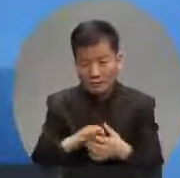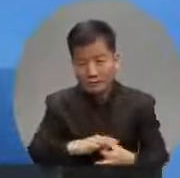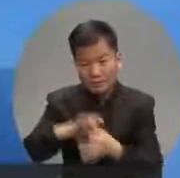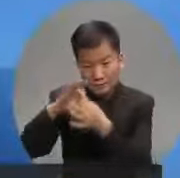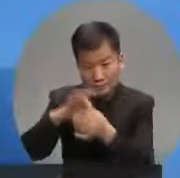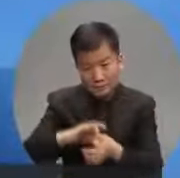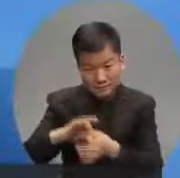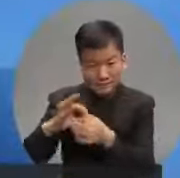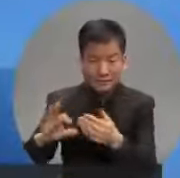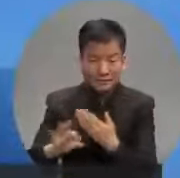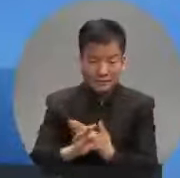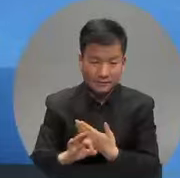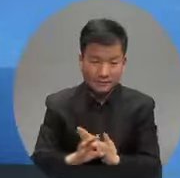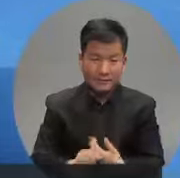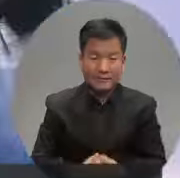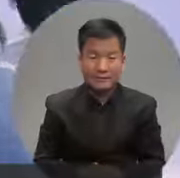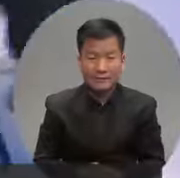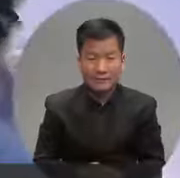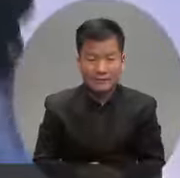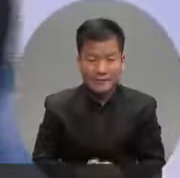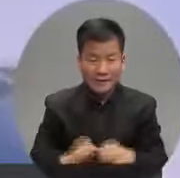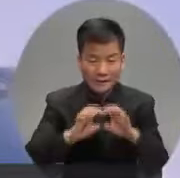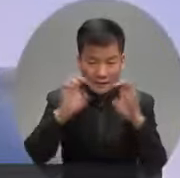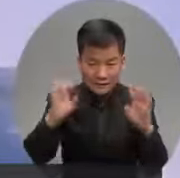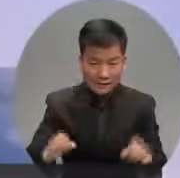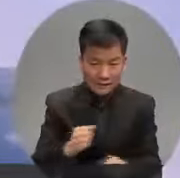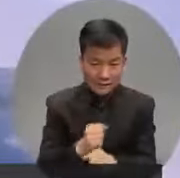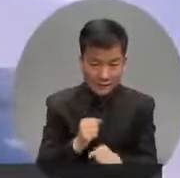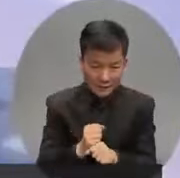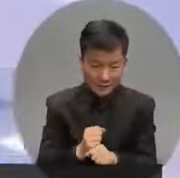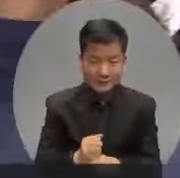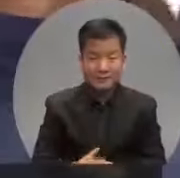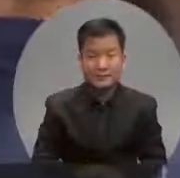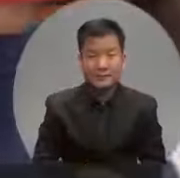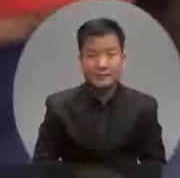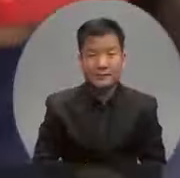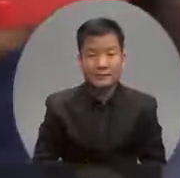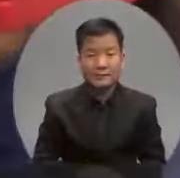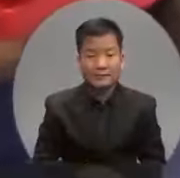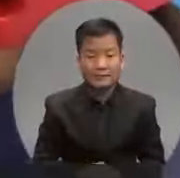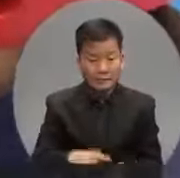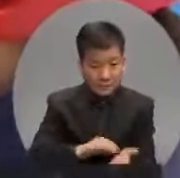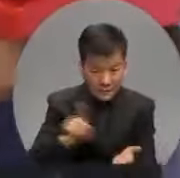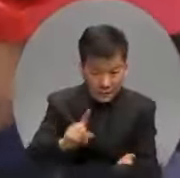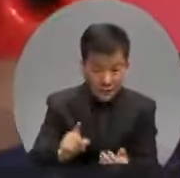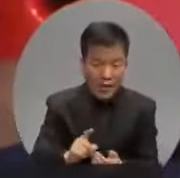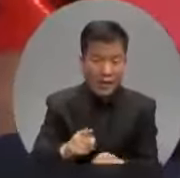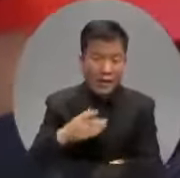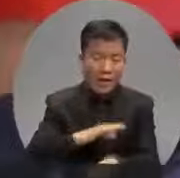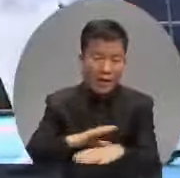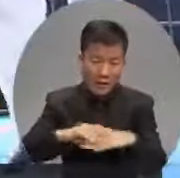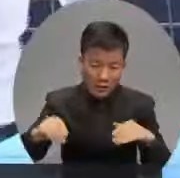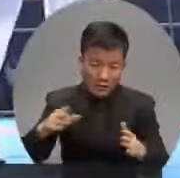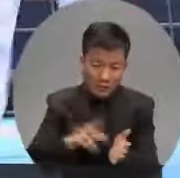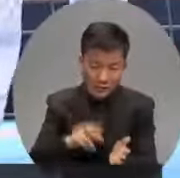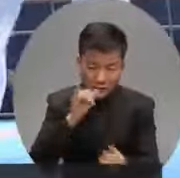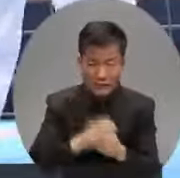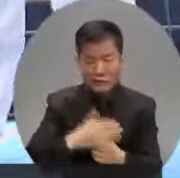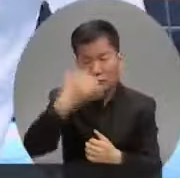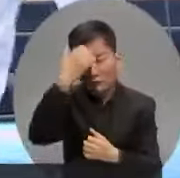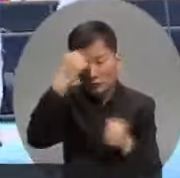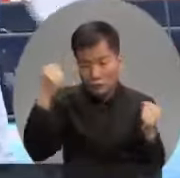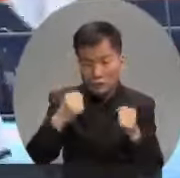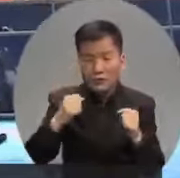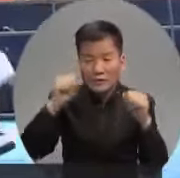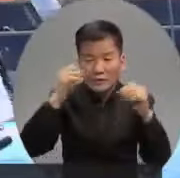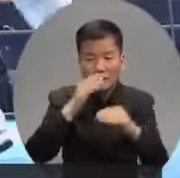연계된 그런 운동 시스템을 만들기 위해서. 과제는 여전히 남아 있습니다. 충북